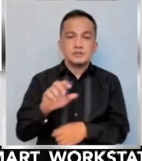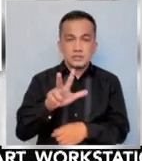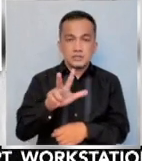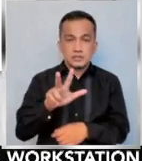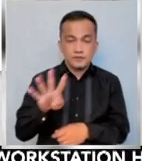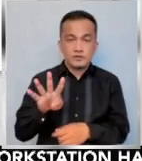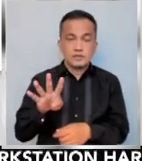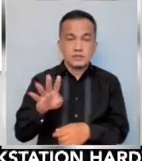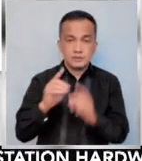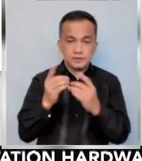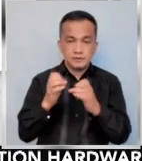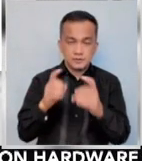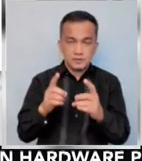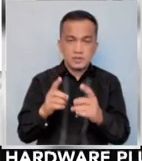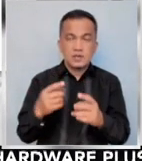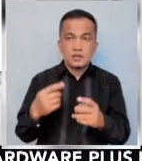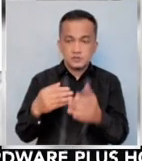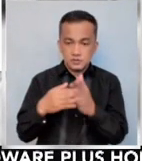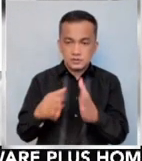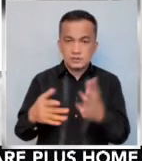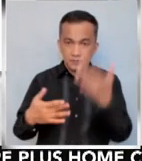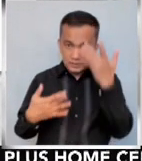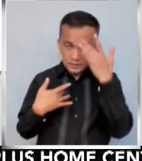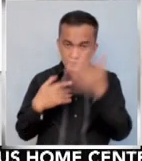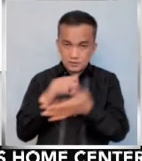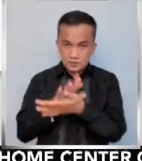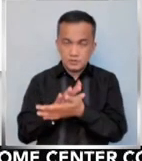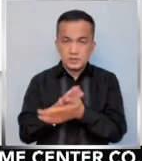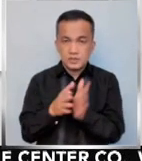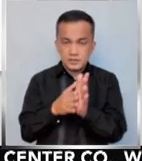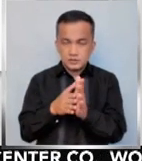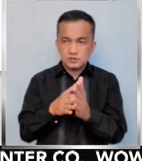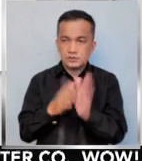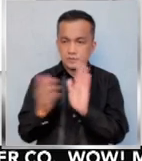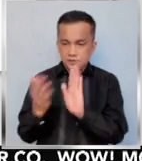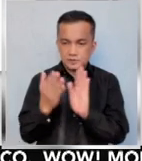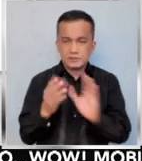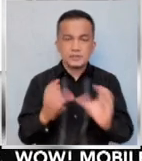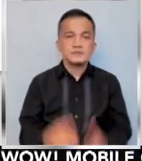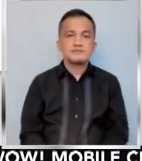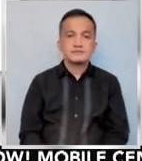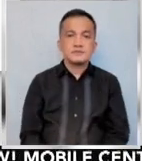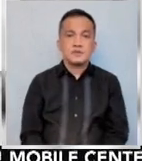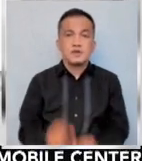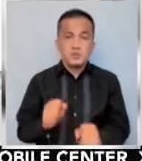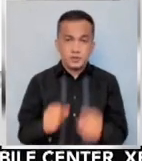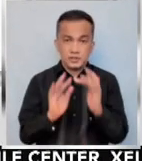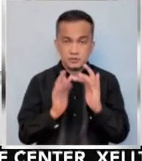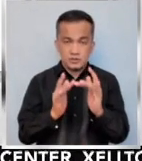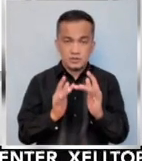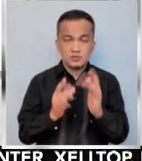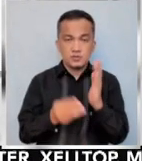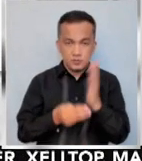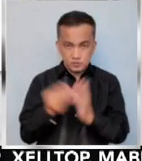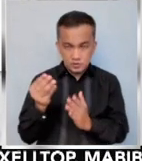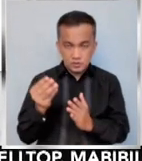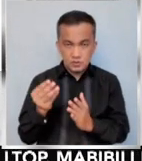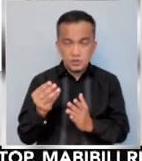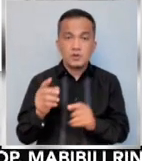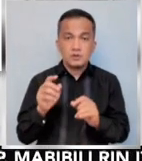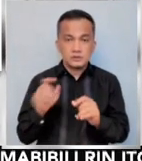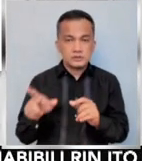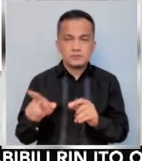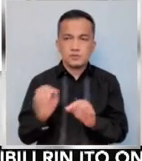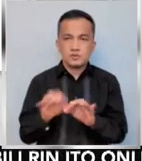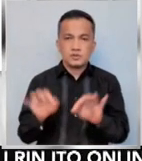magkakaroon ng sintomas ng COVID, i-excuse sa face-to-face classes. Pwede silang mag-online o modular, basta't hindi malubha ang lagay ng bata